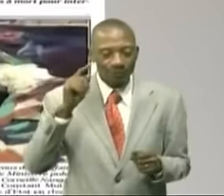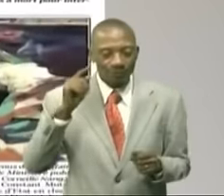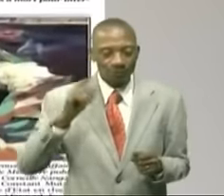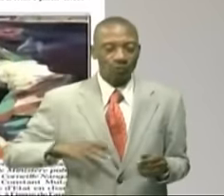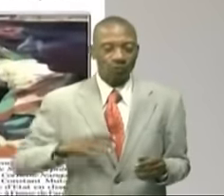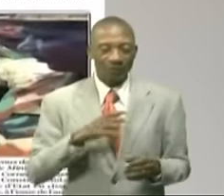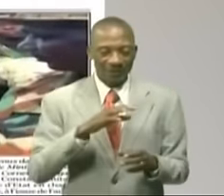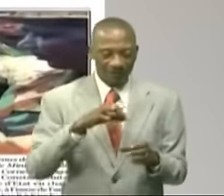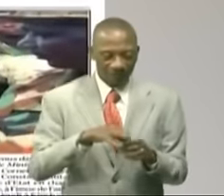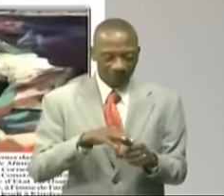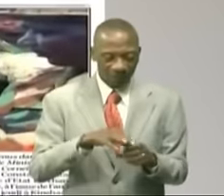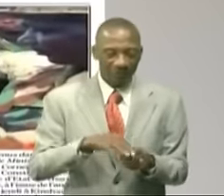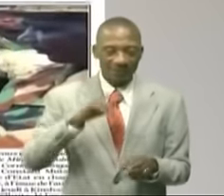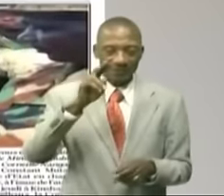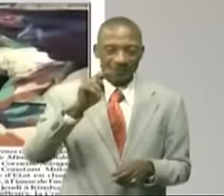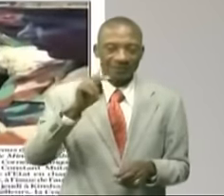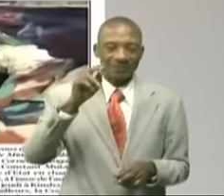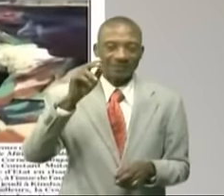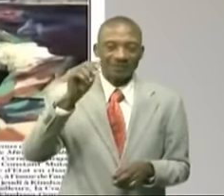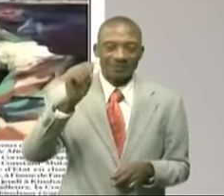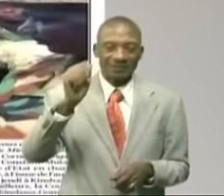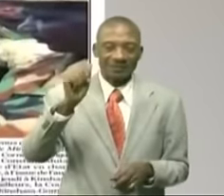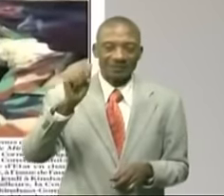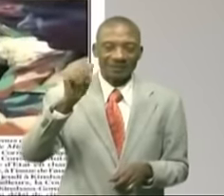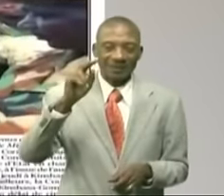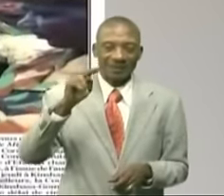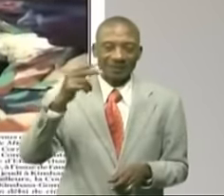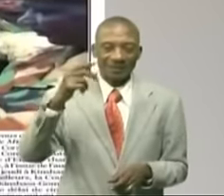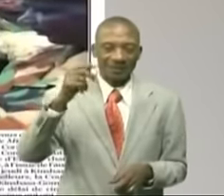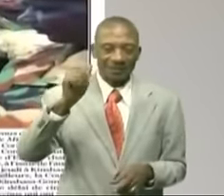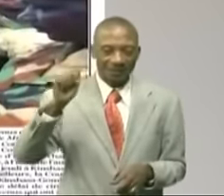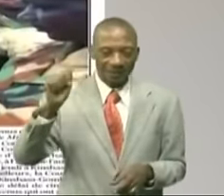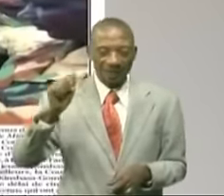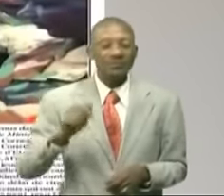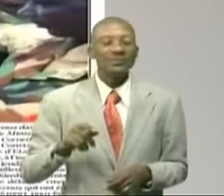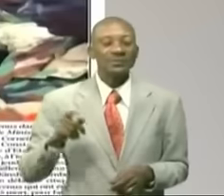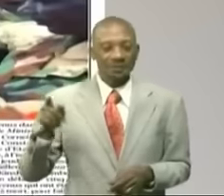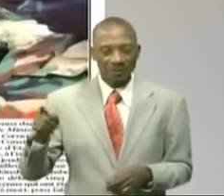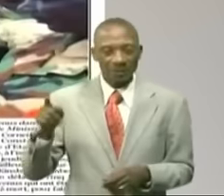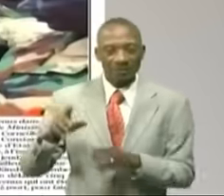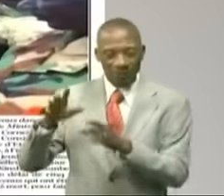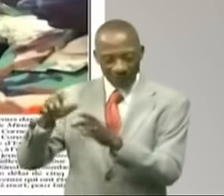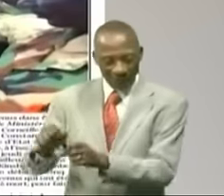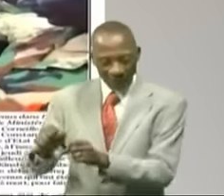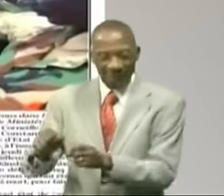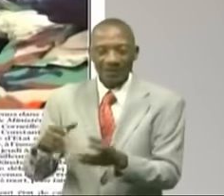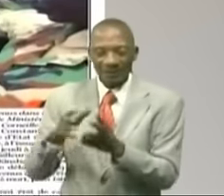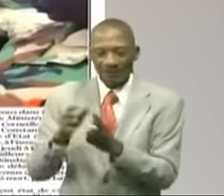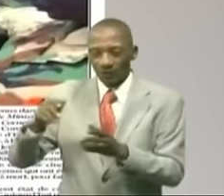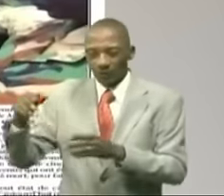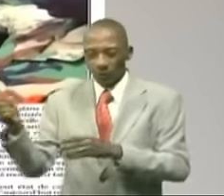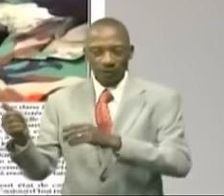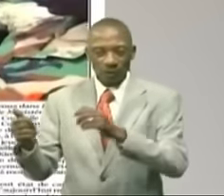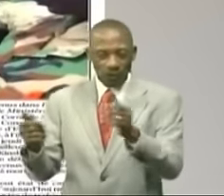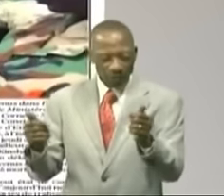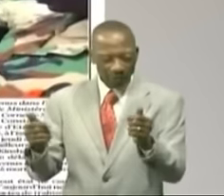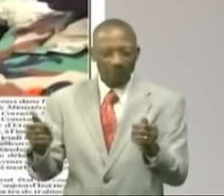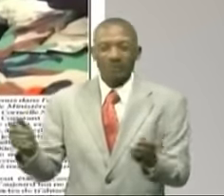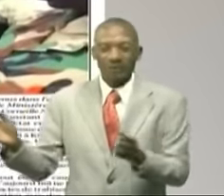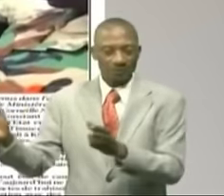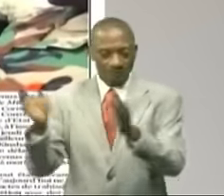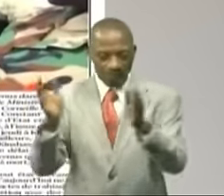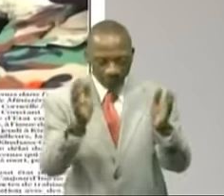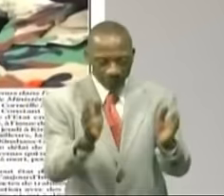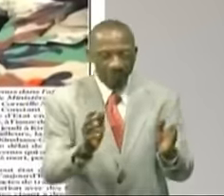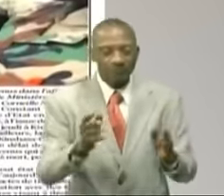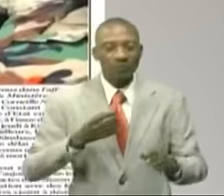des tergiversations est désormais révolu. La condamnation à mort de Corneille Nangaa et de ses complices du 1-23 n'est que le premier pas